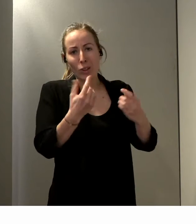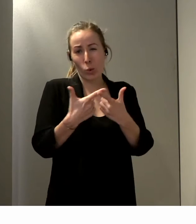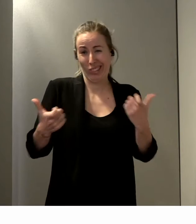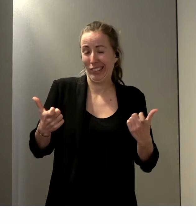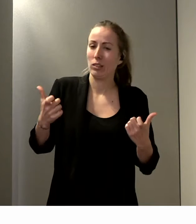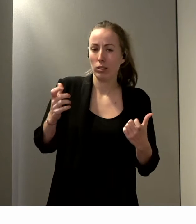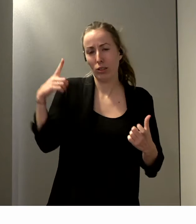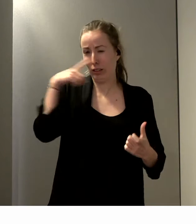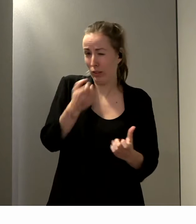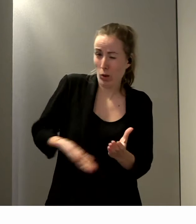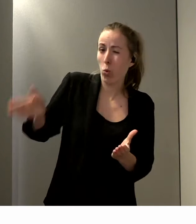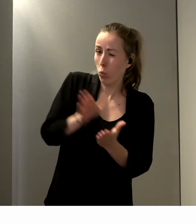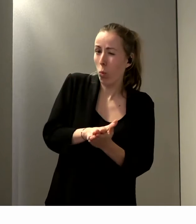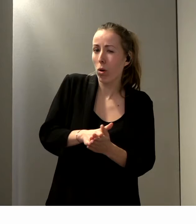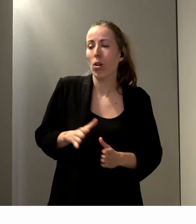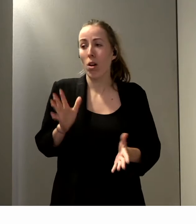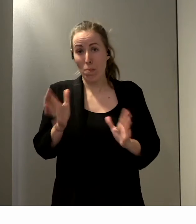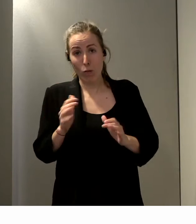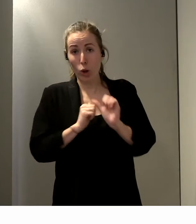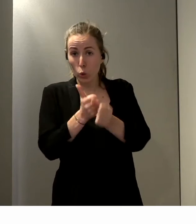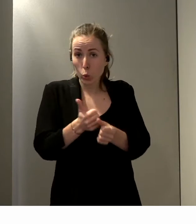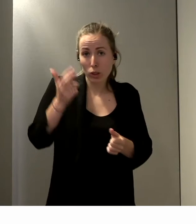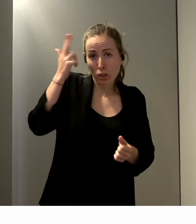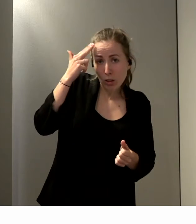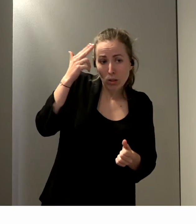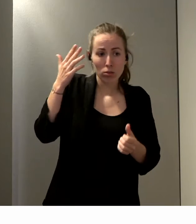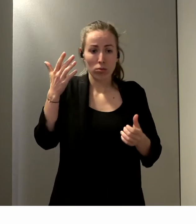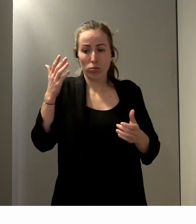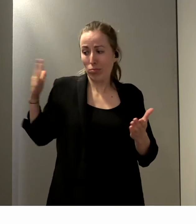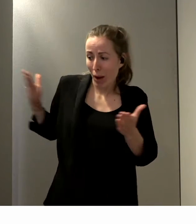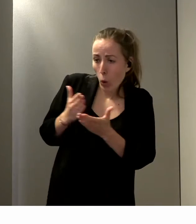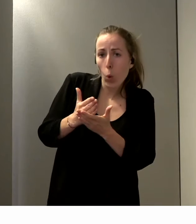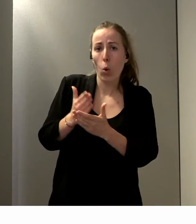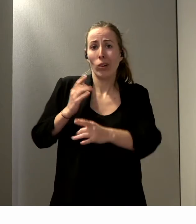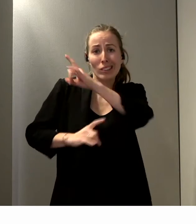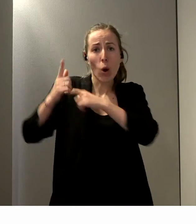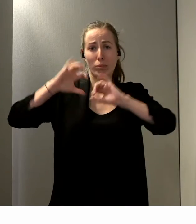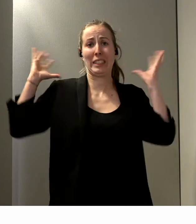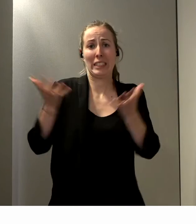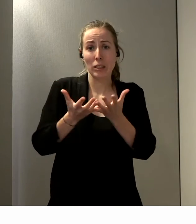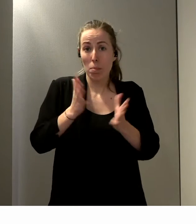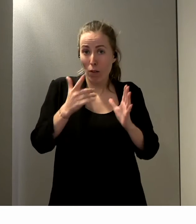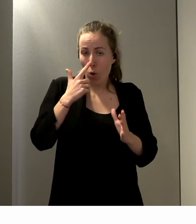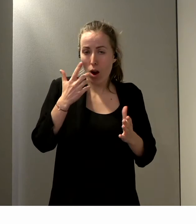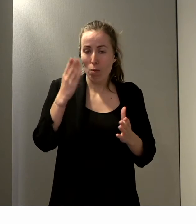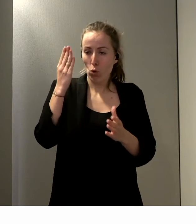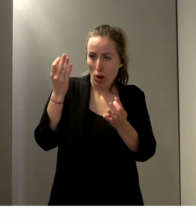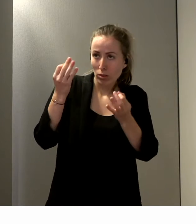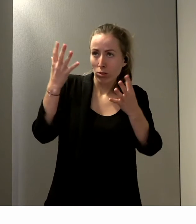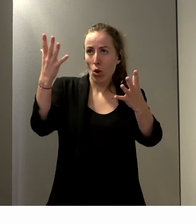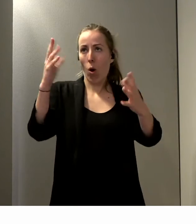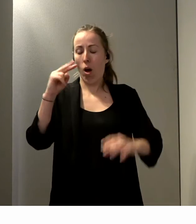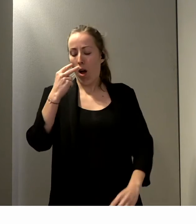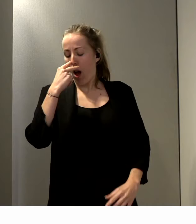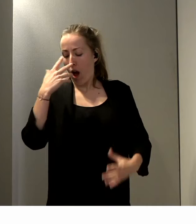que parfois il faut aussi, en fonction des personnalités, des parcours, des histoires, le temps d'appréhender son